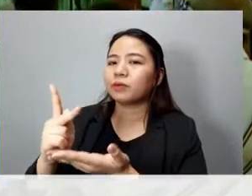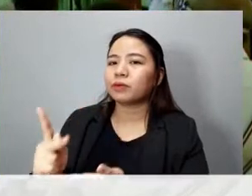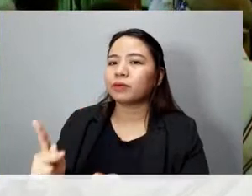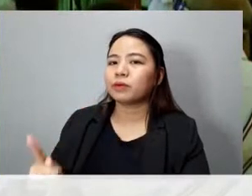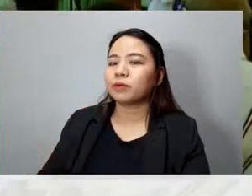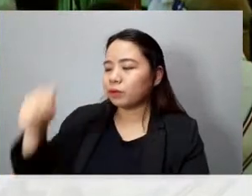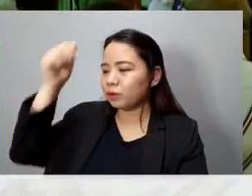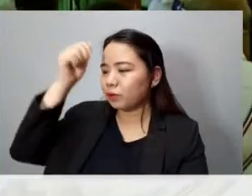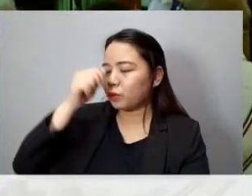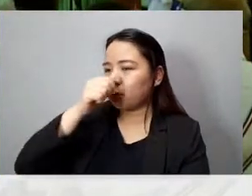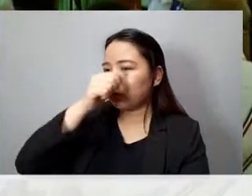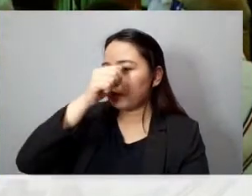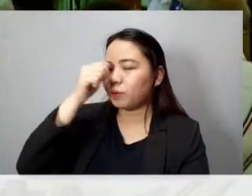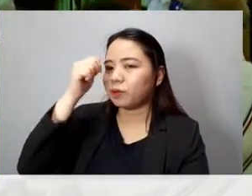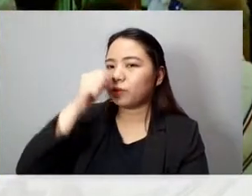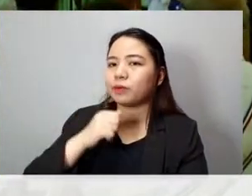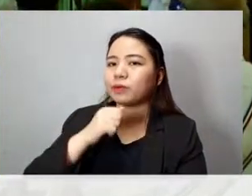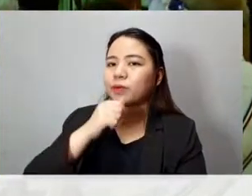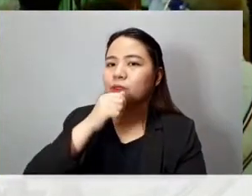Papuri sa iyo,